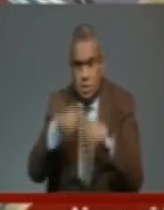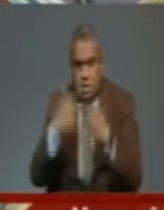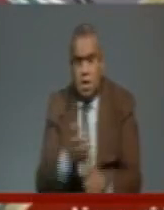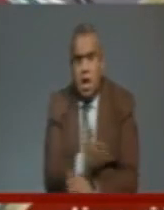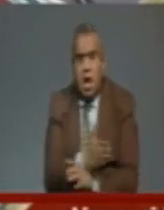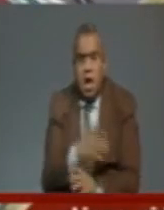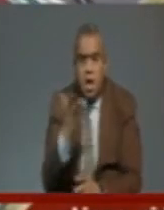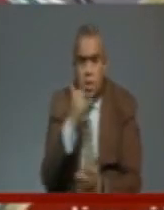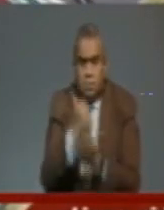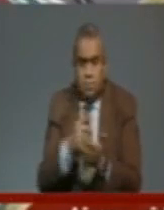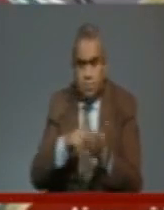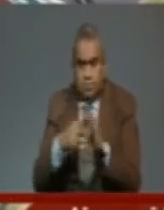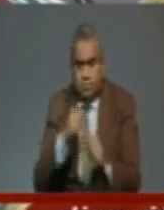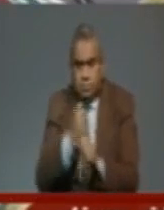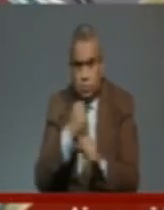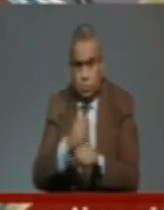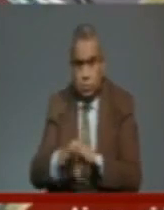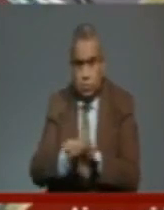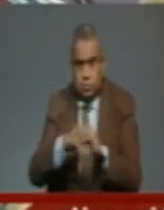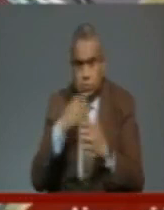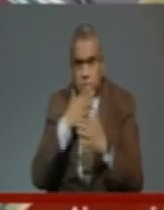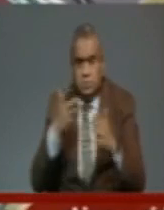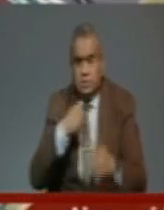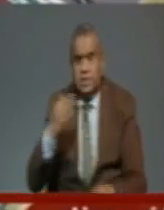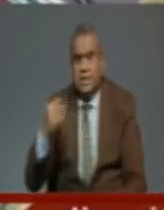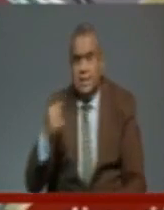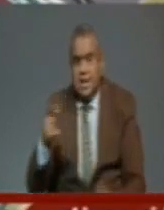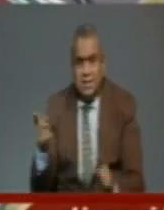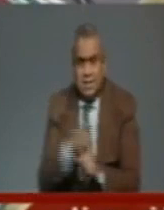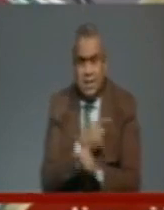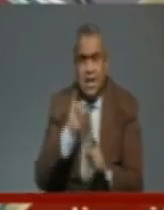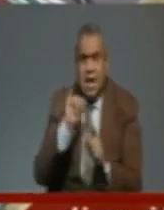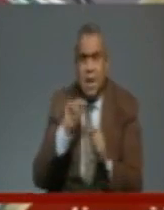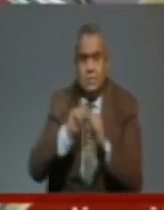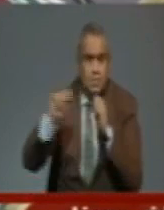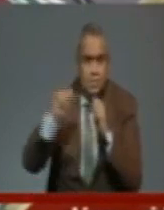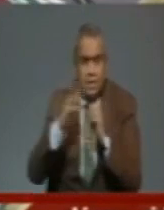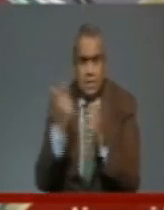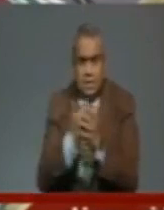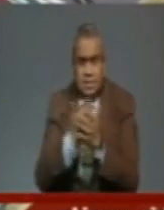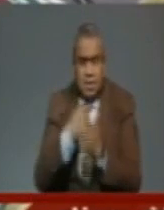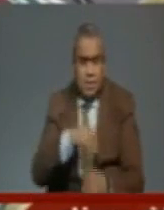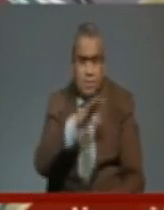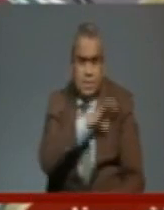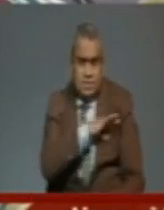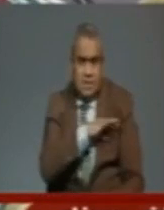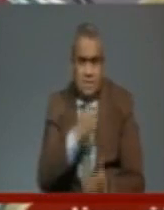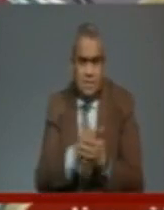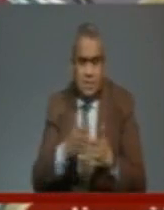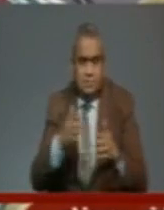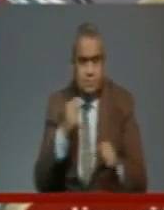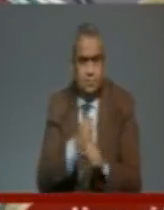كنا مخططين فعلا عرضه من 30 ل 50 متر، سيادتك لو جيت يبقى 200 متر ونقدر نستفيد بيه ونعمل عليه